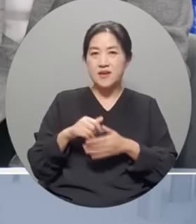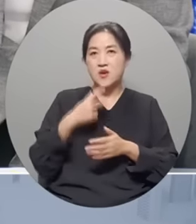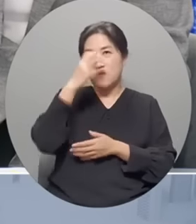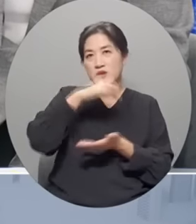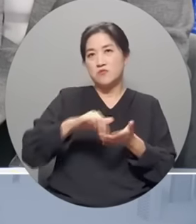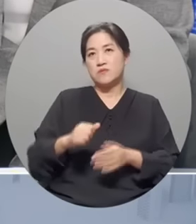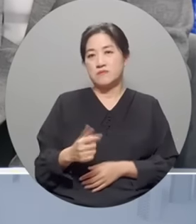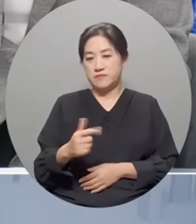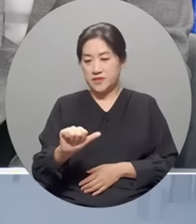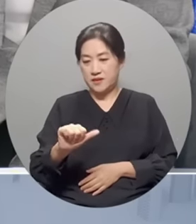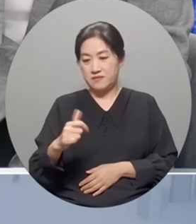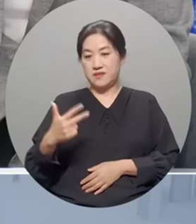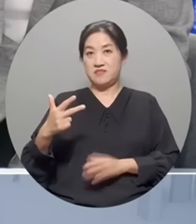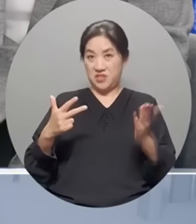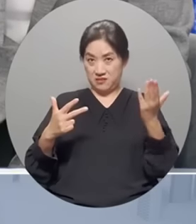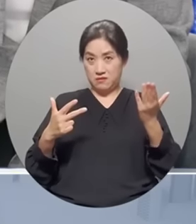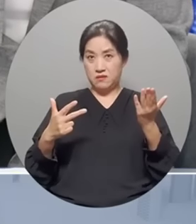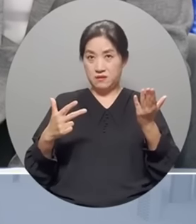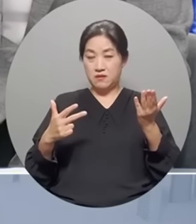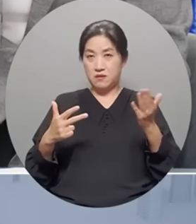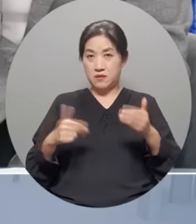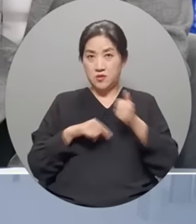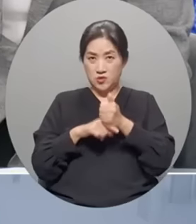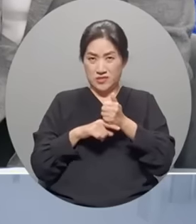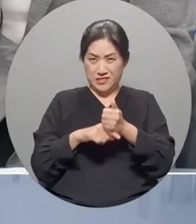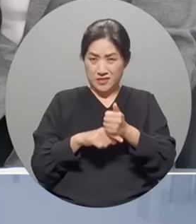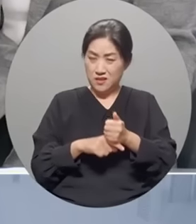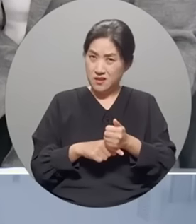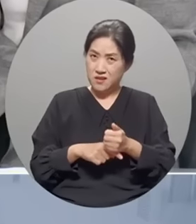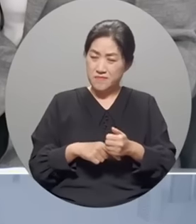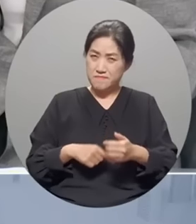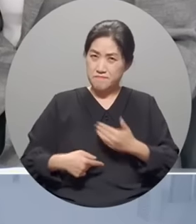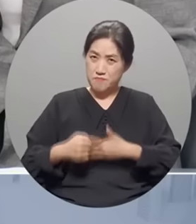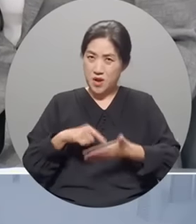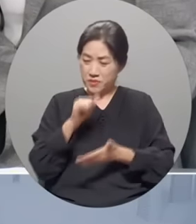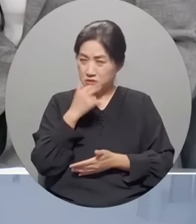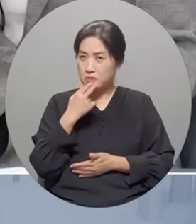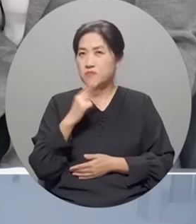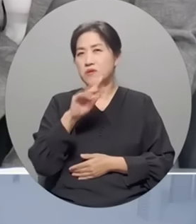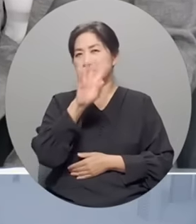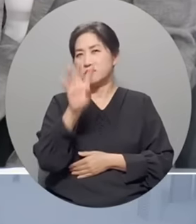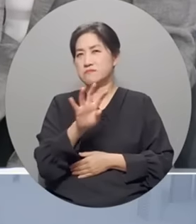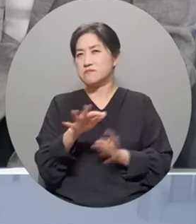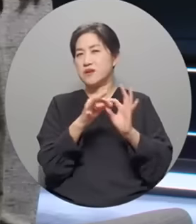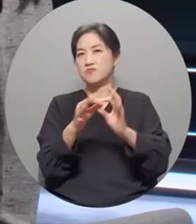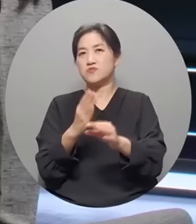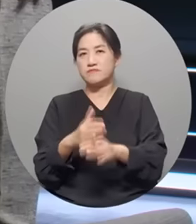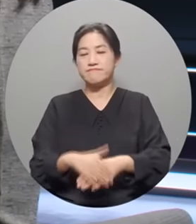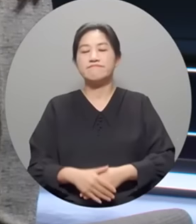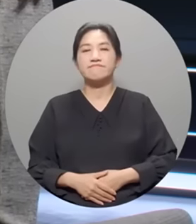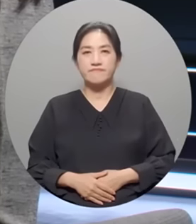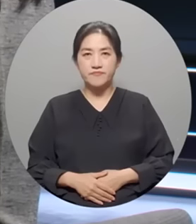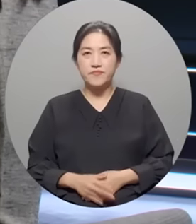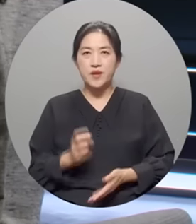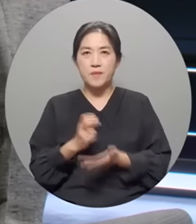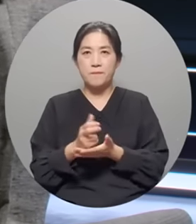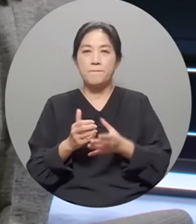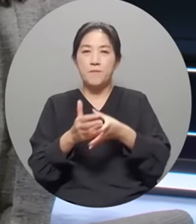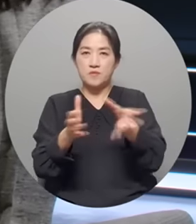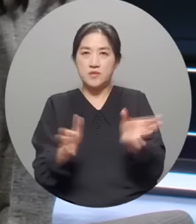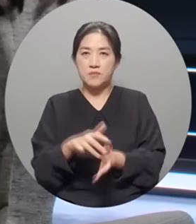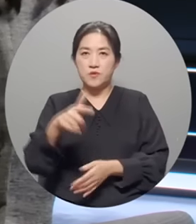검사가 7명으로 늘었지만 제대로 수사할 의지가 있긴 하냐는 의문은 계속되고 있습니다. 네, 여기까지 듣겠습니다.